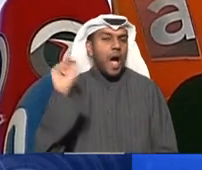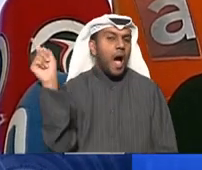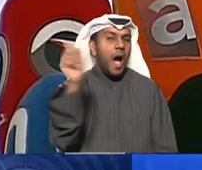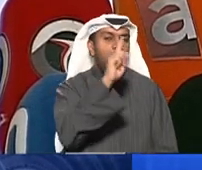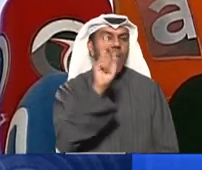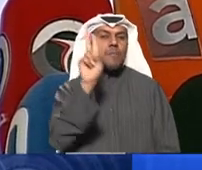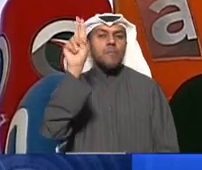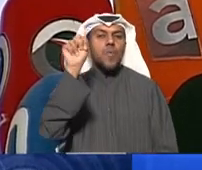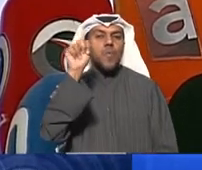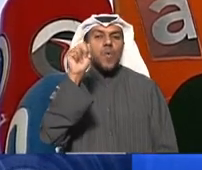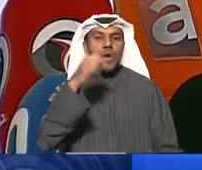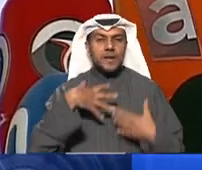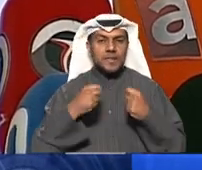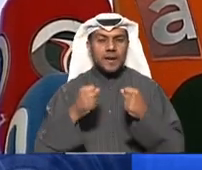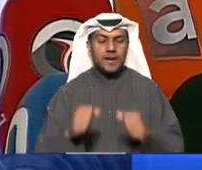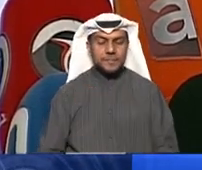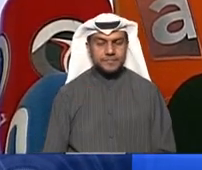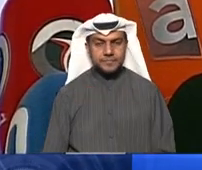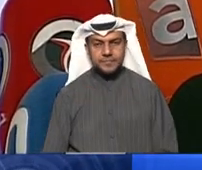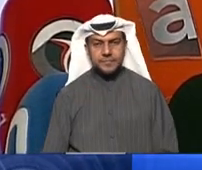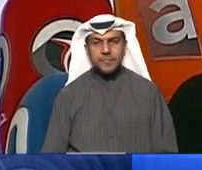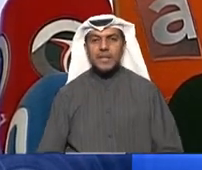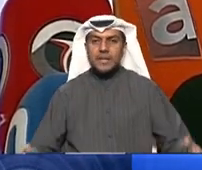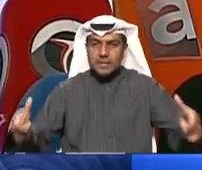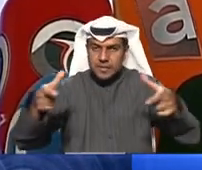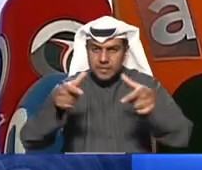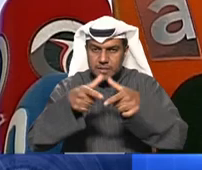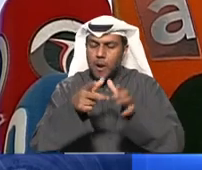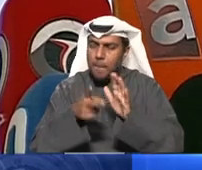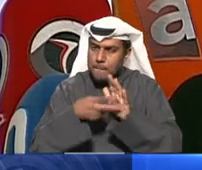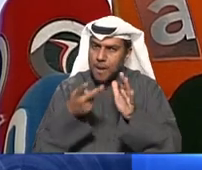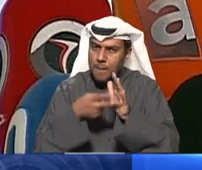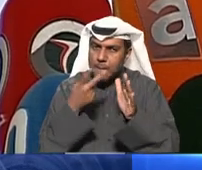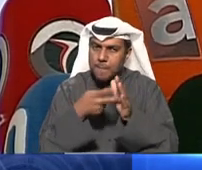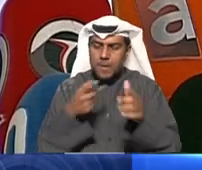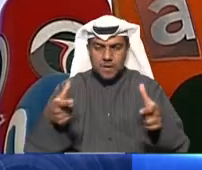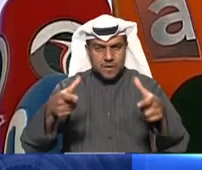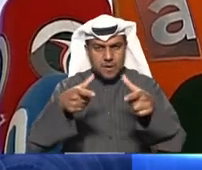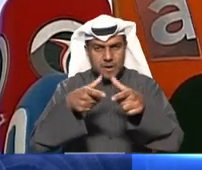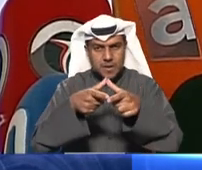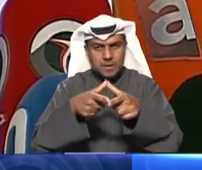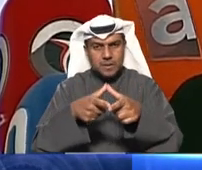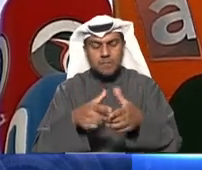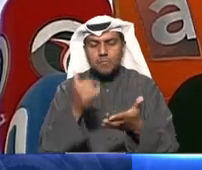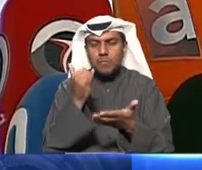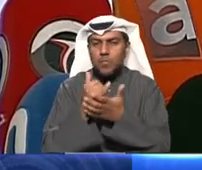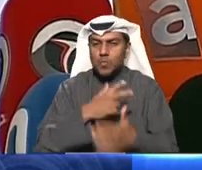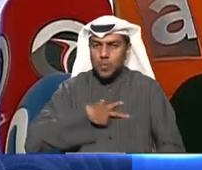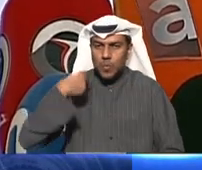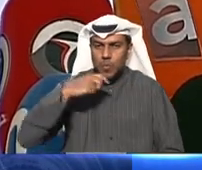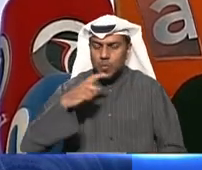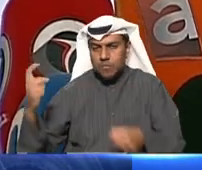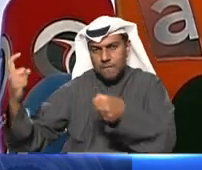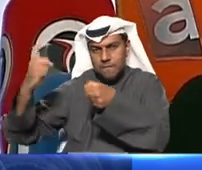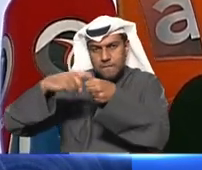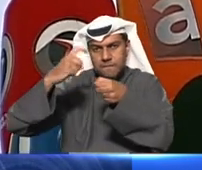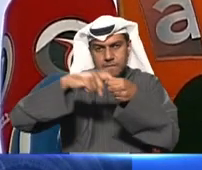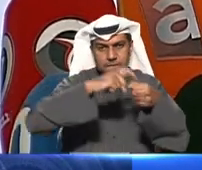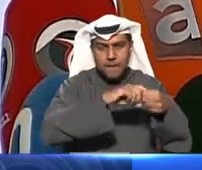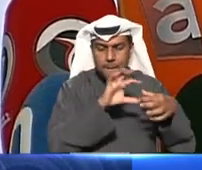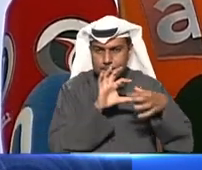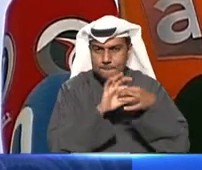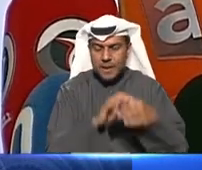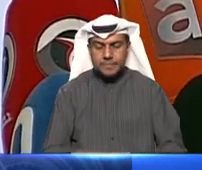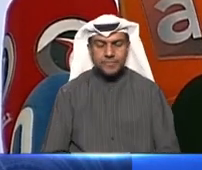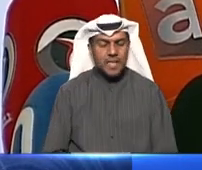أيضا هناك اجتماعات متواصلة وتنسيق مع الجهات المختلفة بالدولة، حيث عقد